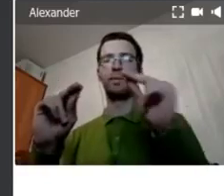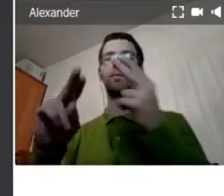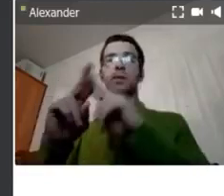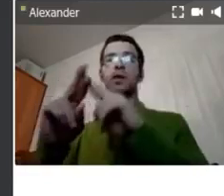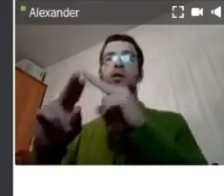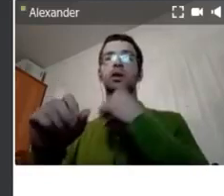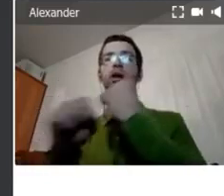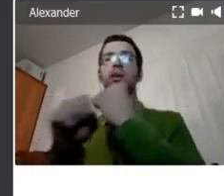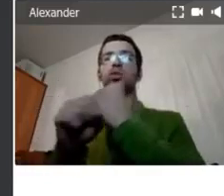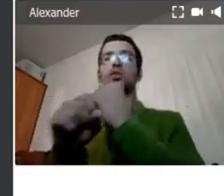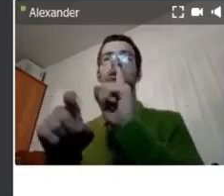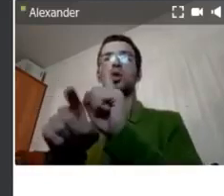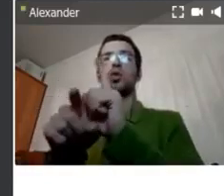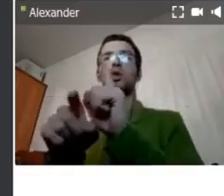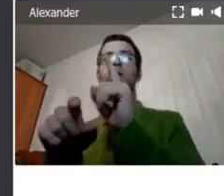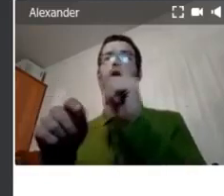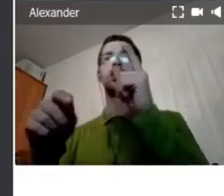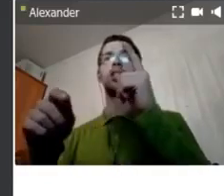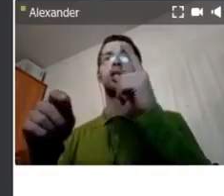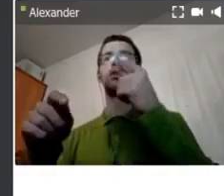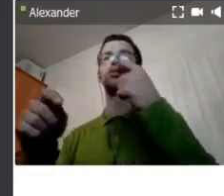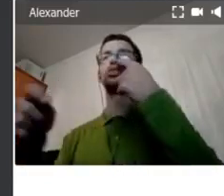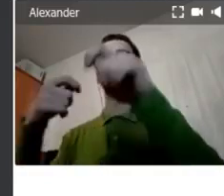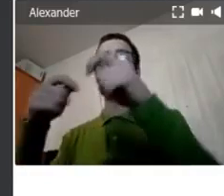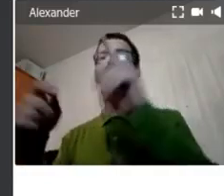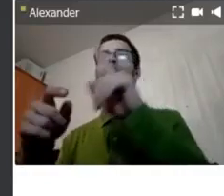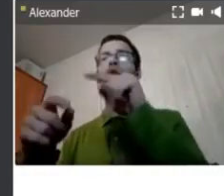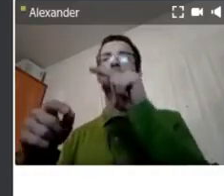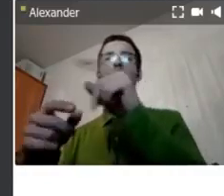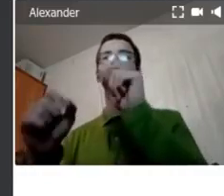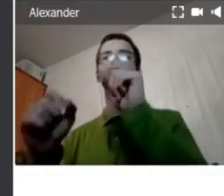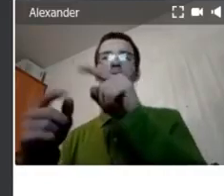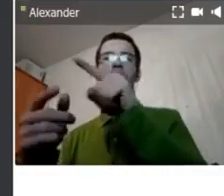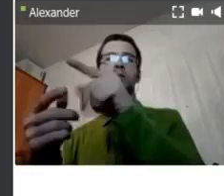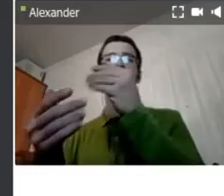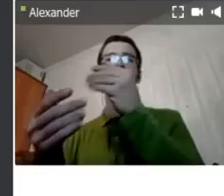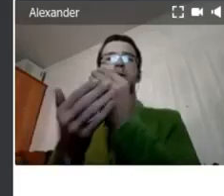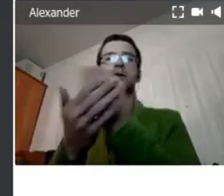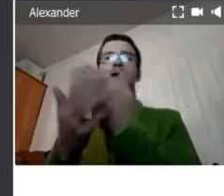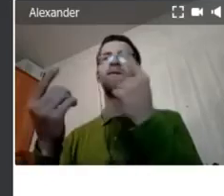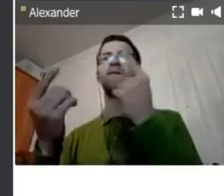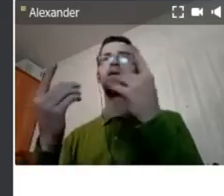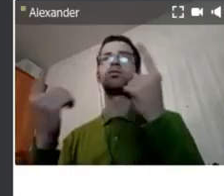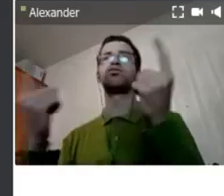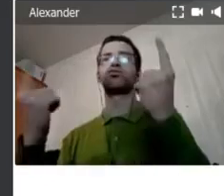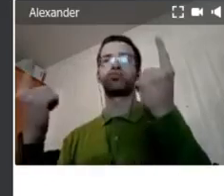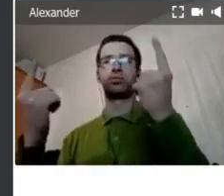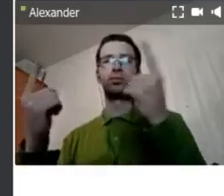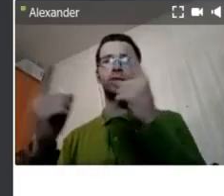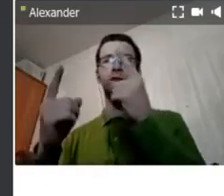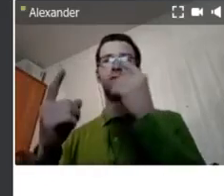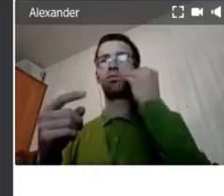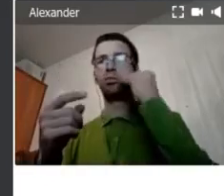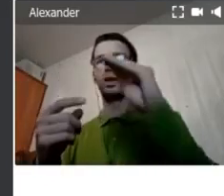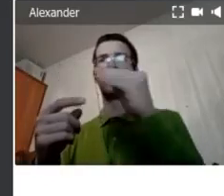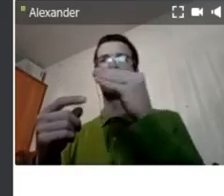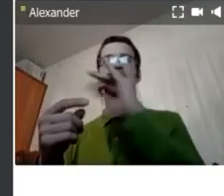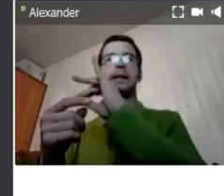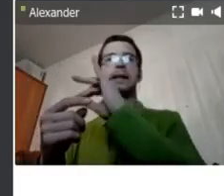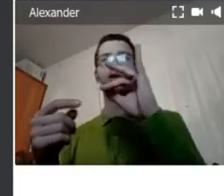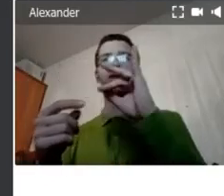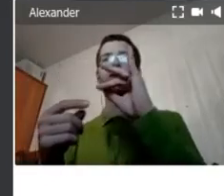что немаловажно, очень простым в преподнесении информации. Вы можете рассказать о золоте